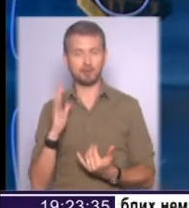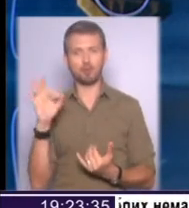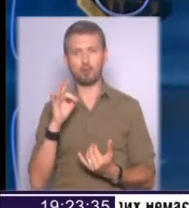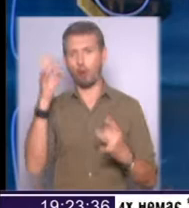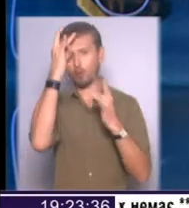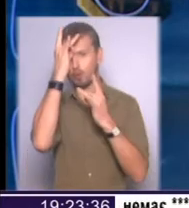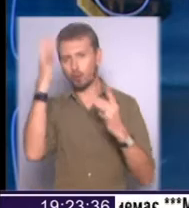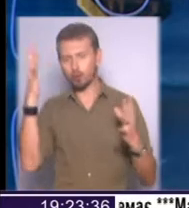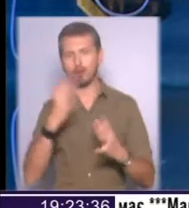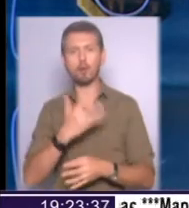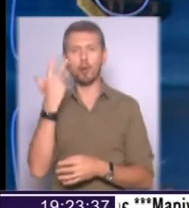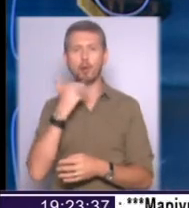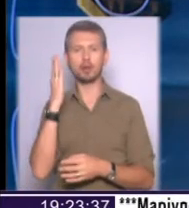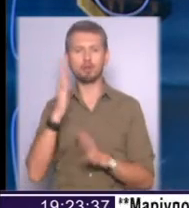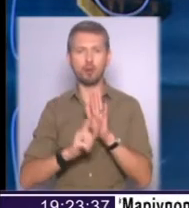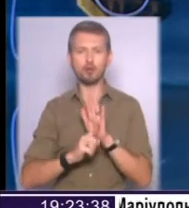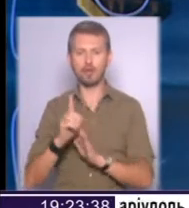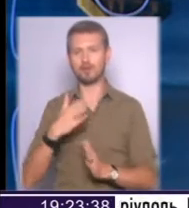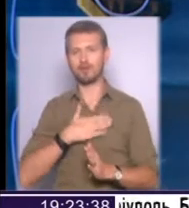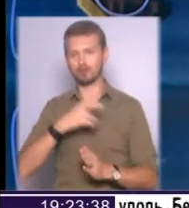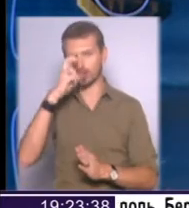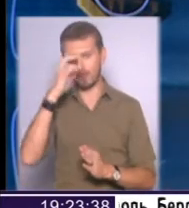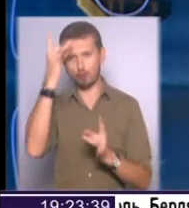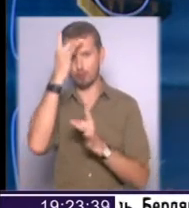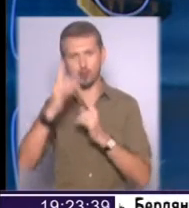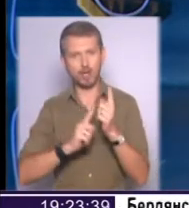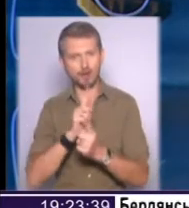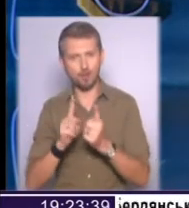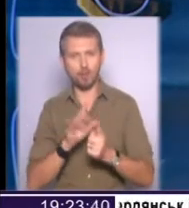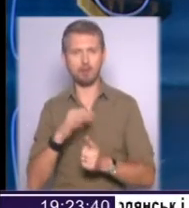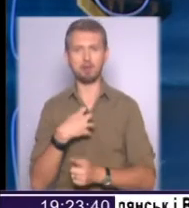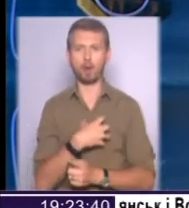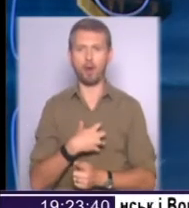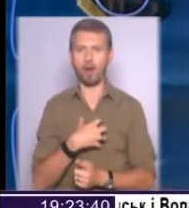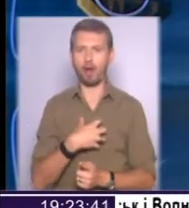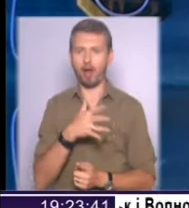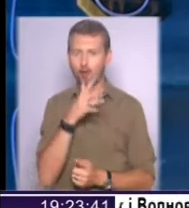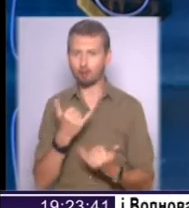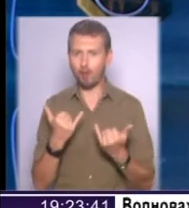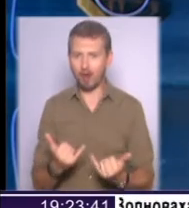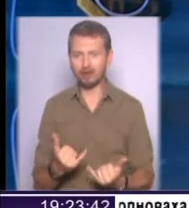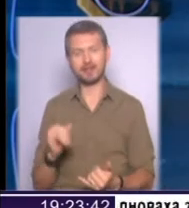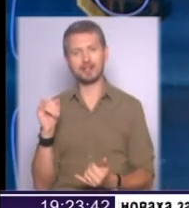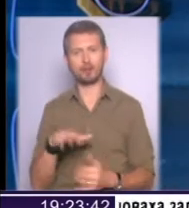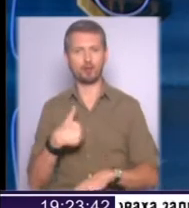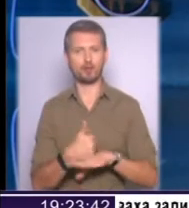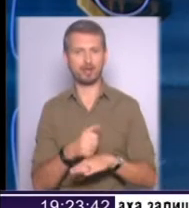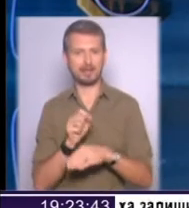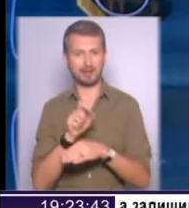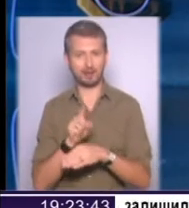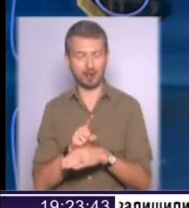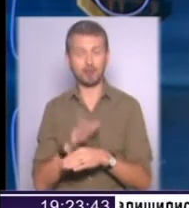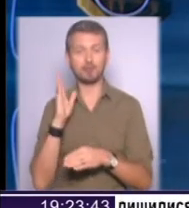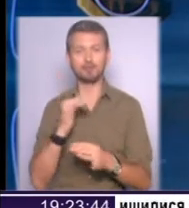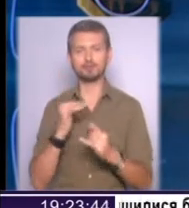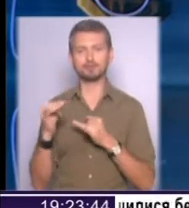про те, коли почнеться в нашій державі культурна реформа, про її актуальність і про її головні завдання. Розмірковувати про все це ми будемо